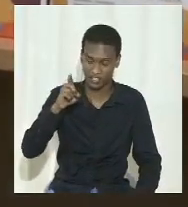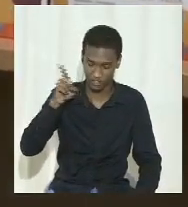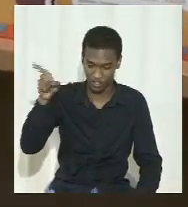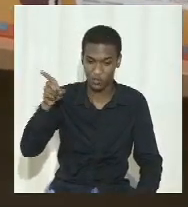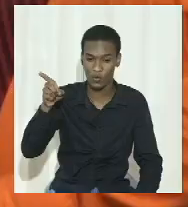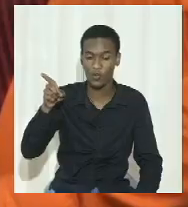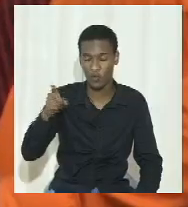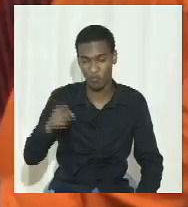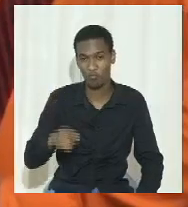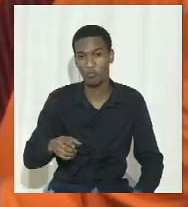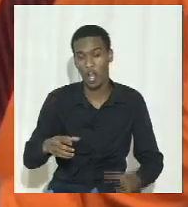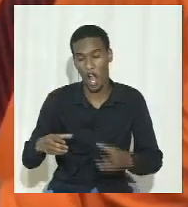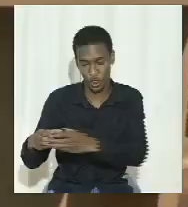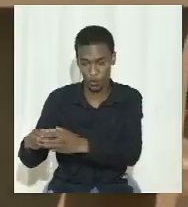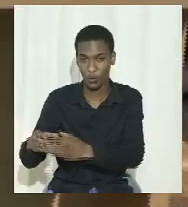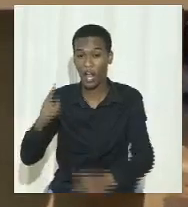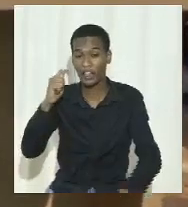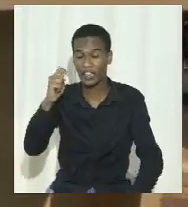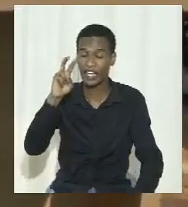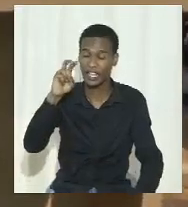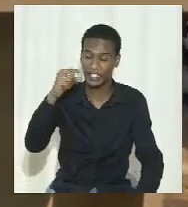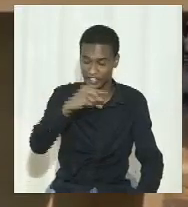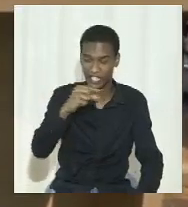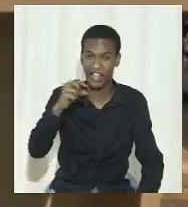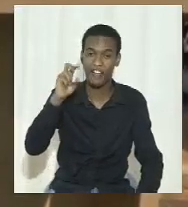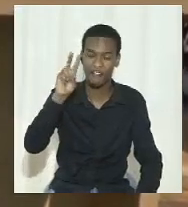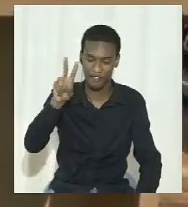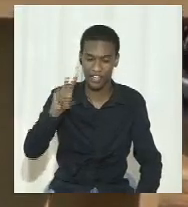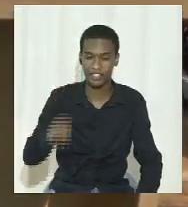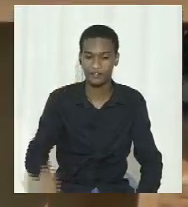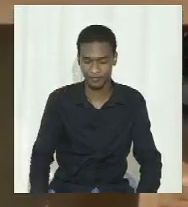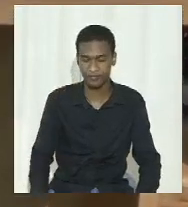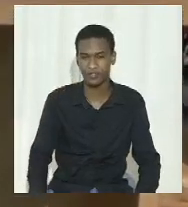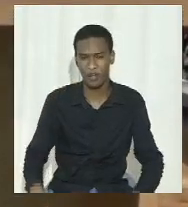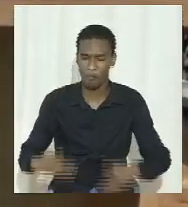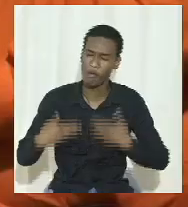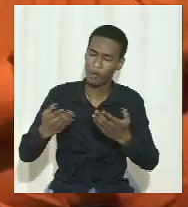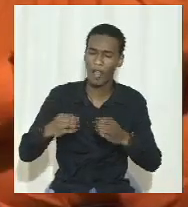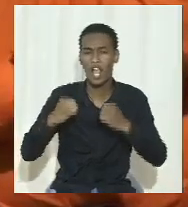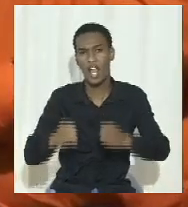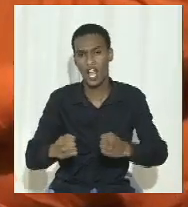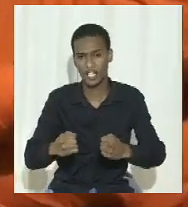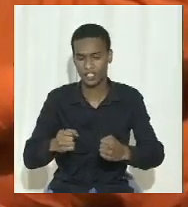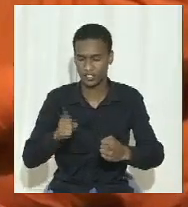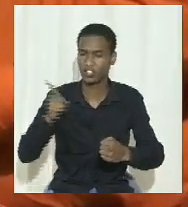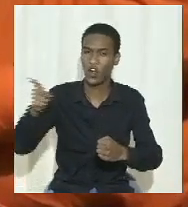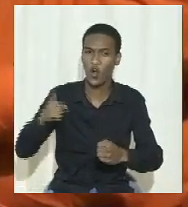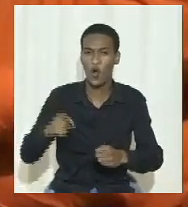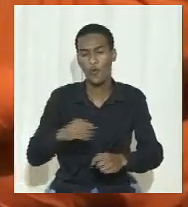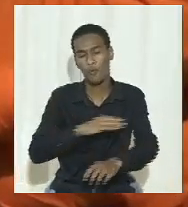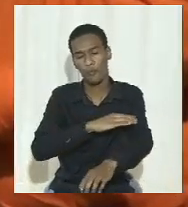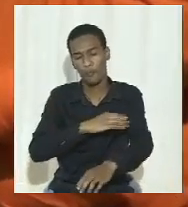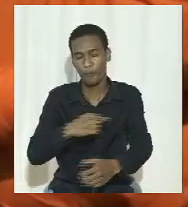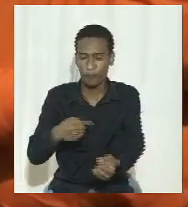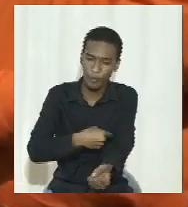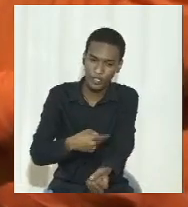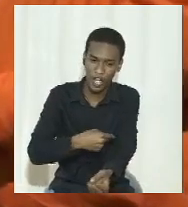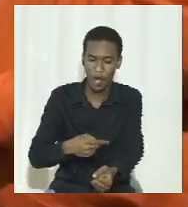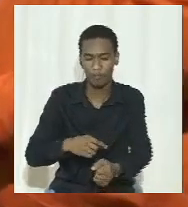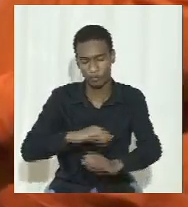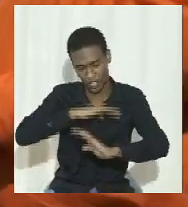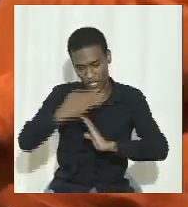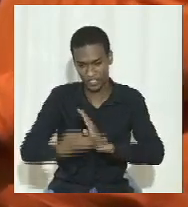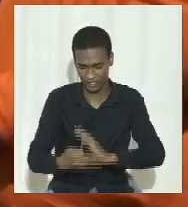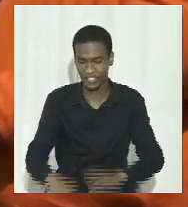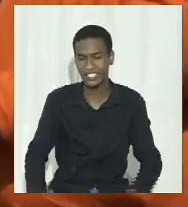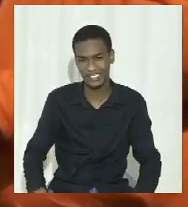antoko TGV. Eto dia mankahery ny tambokireka mpitsabo jiaby tsapa nefa mafy de mafy ny